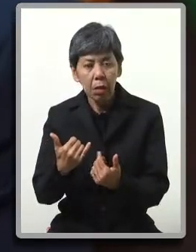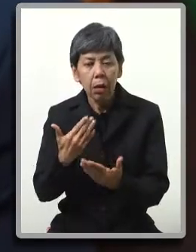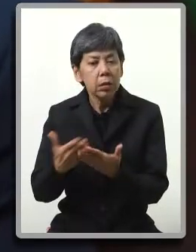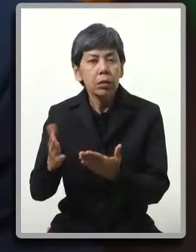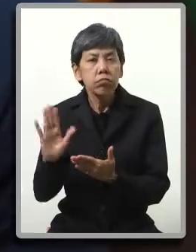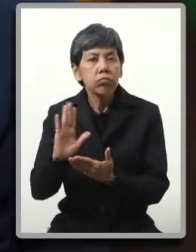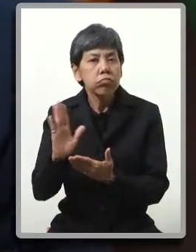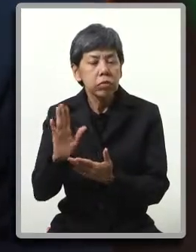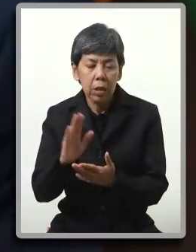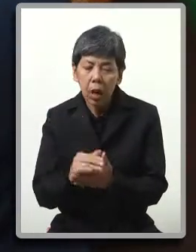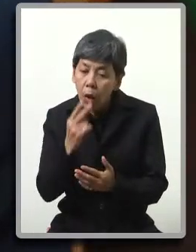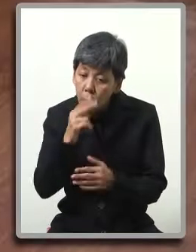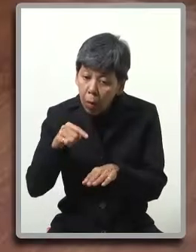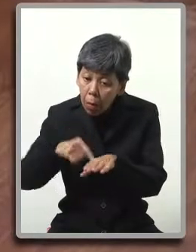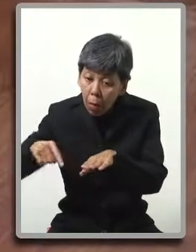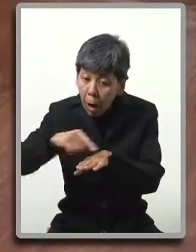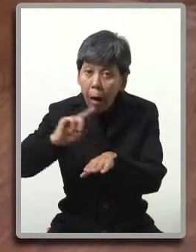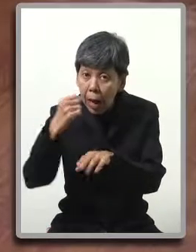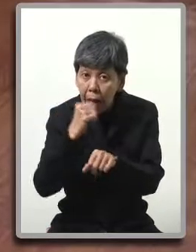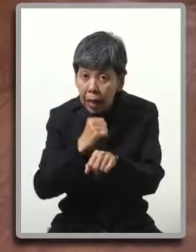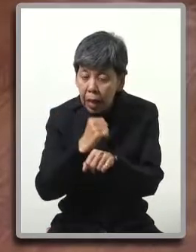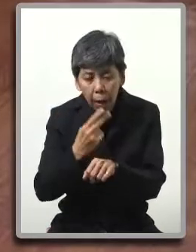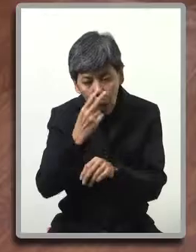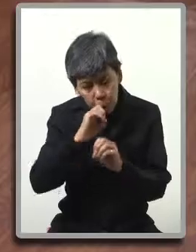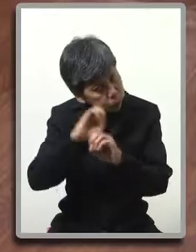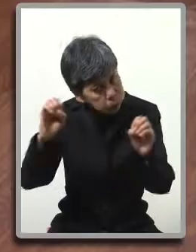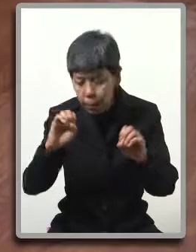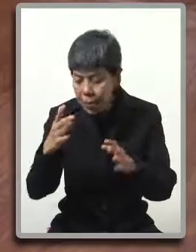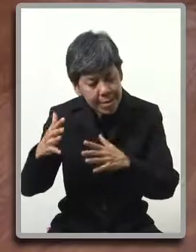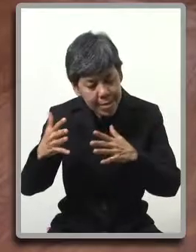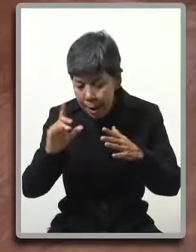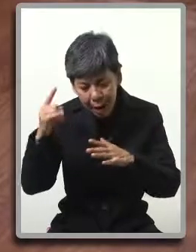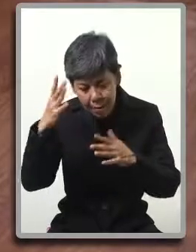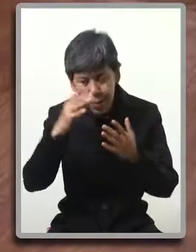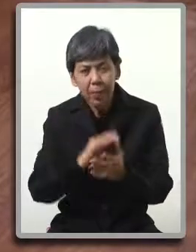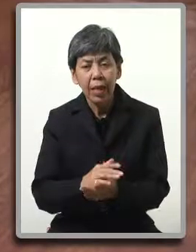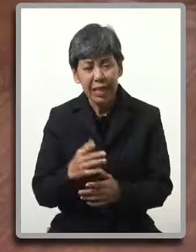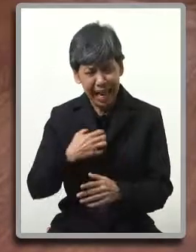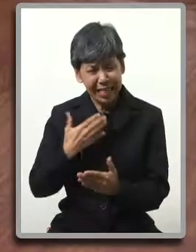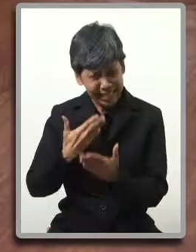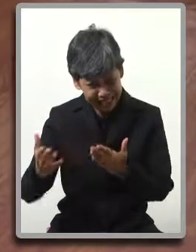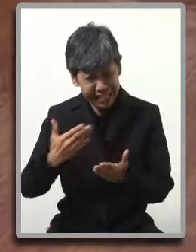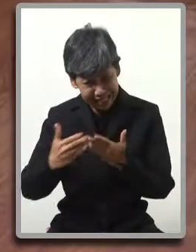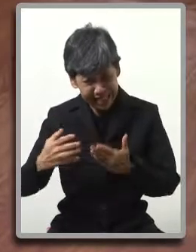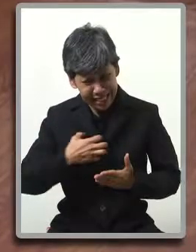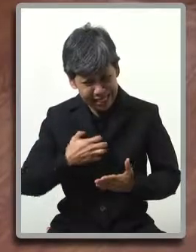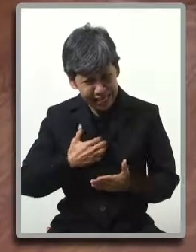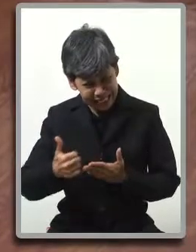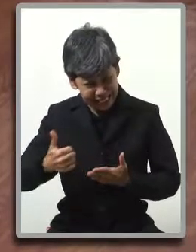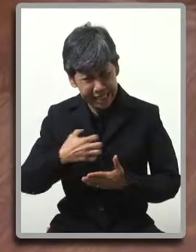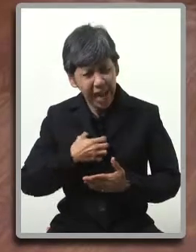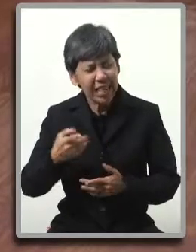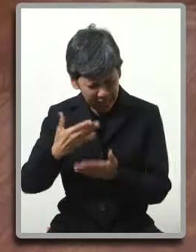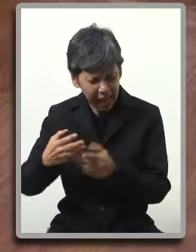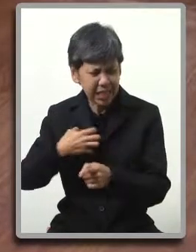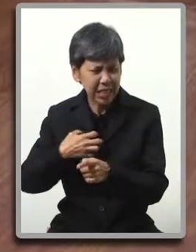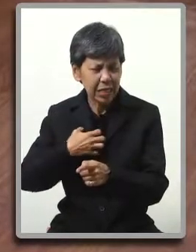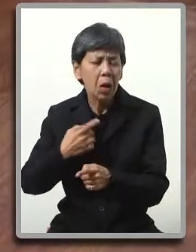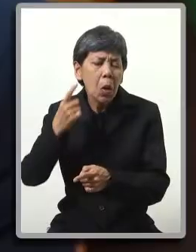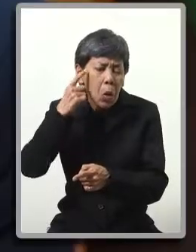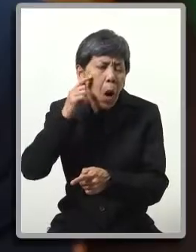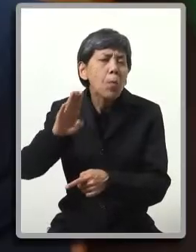จจุบันนี้เขาก็ไม่ได้ซื้อรถมานานถ้าเห็นคันใหม่แล้วไม่ค่อยเห็นผมยืนยันว่าไม่มีถามว่าเขาอยากจะซื้อรถดี